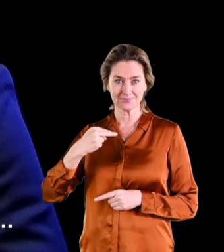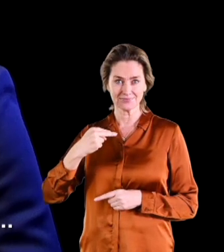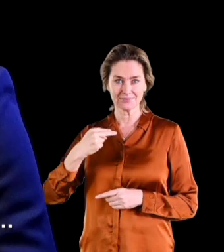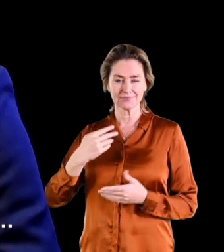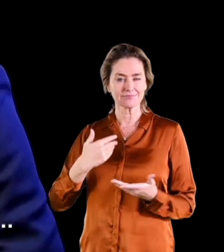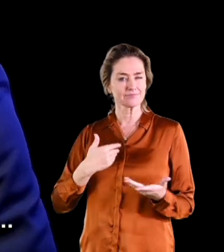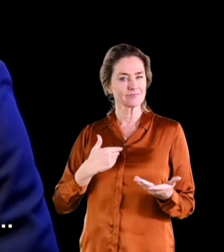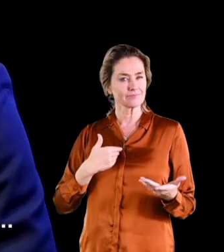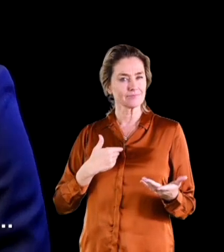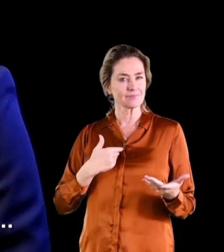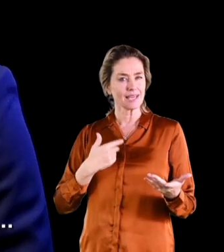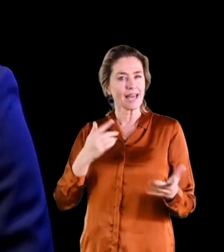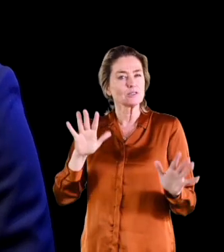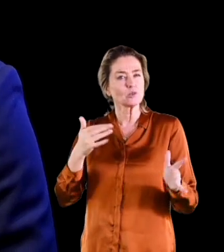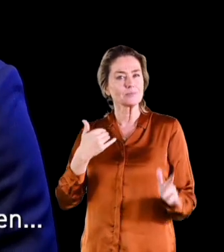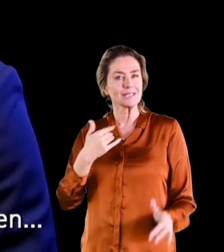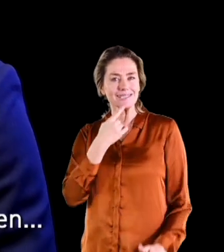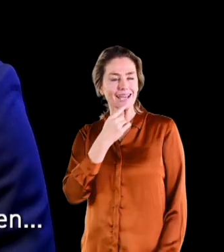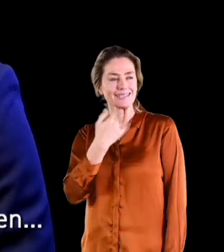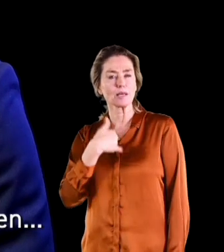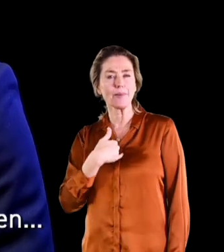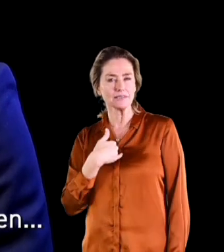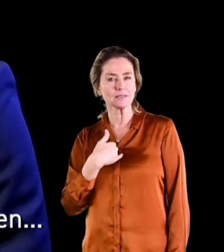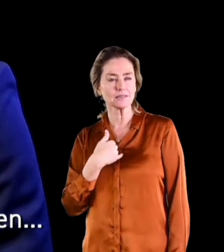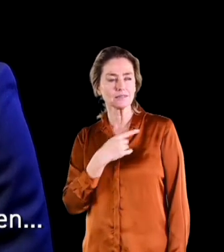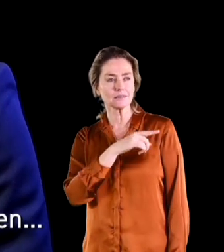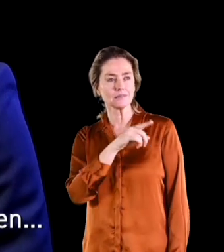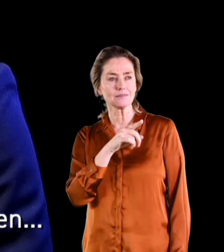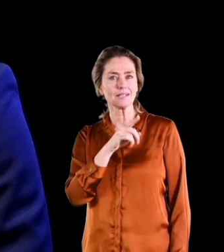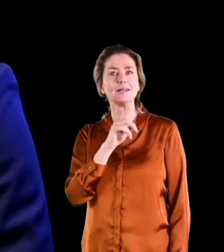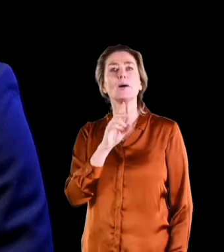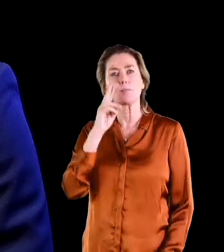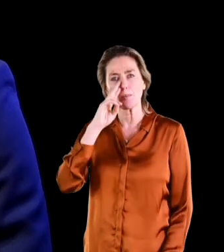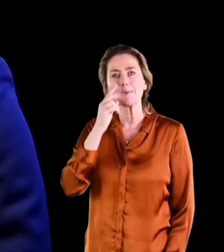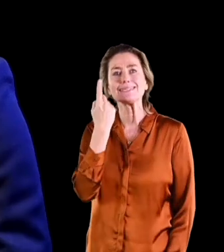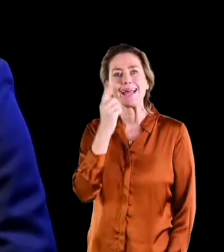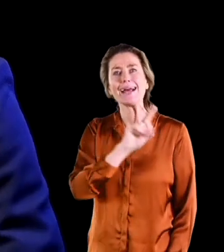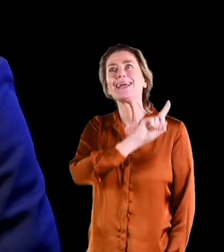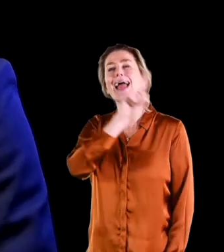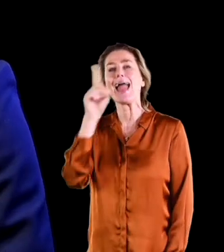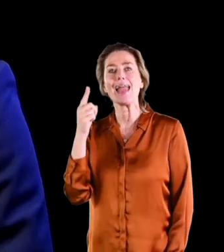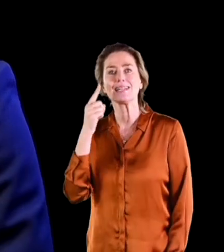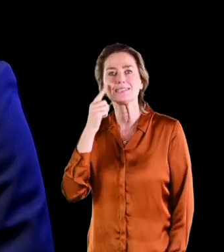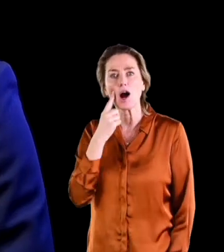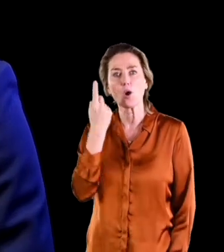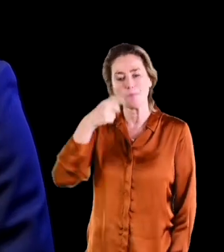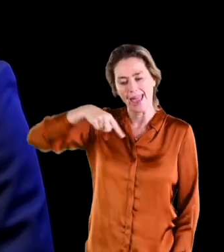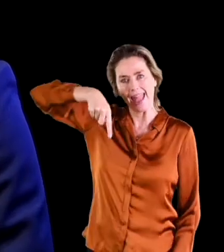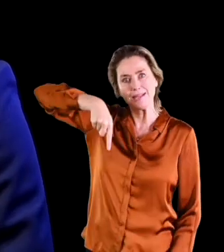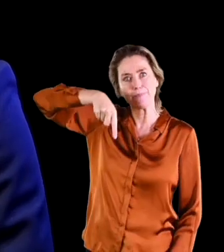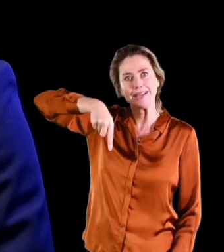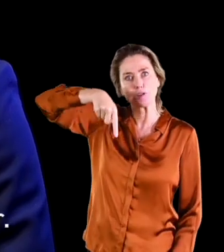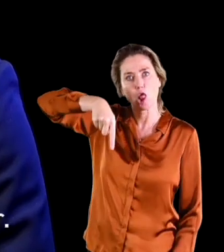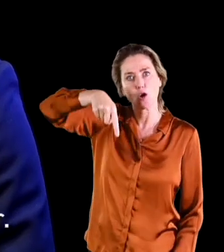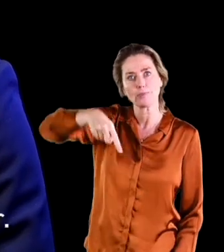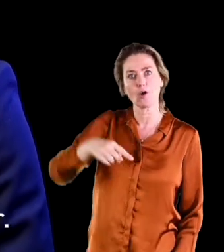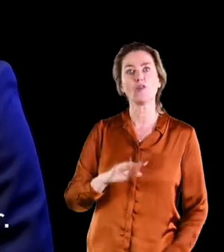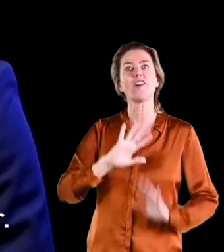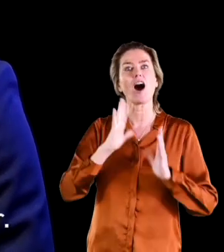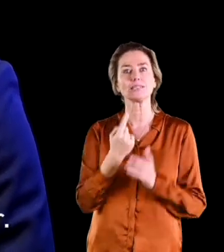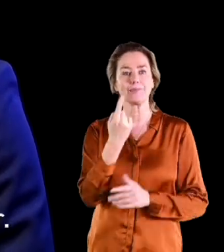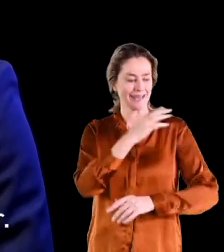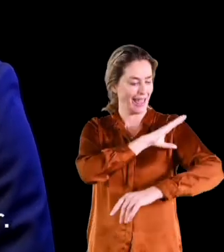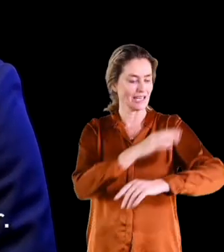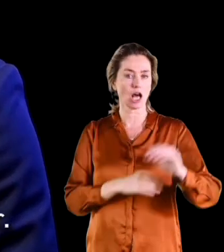En dan zeggen als mensen om het uit te leggen, loop de hele dag maar eens met 1 been. En doe alles met 1 arm. Dat is